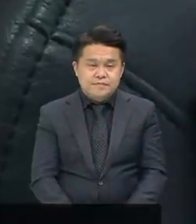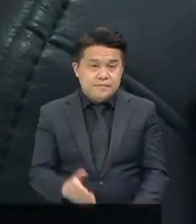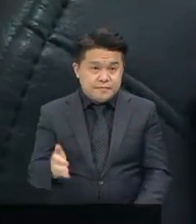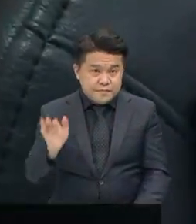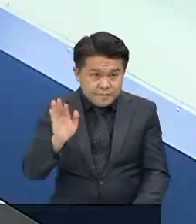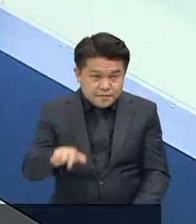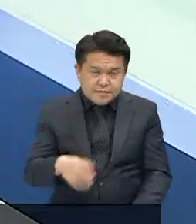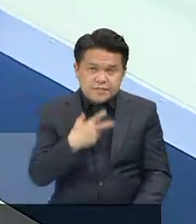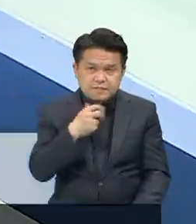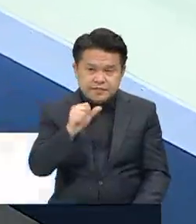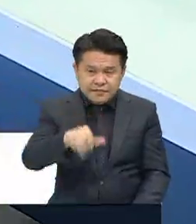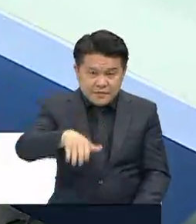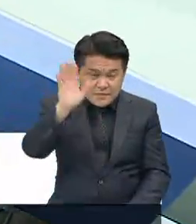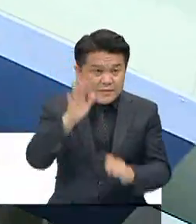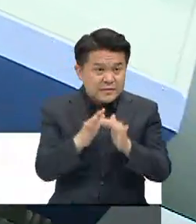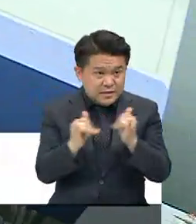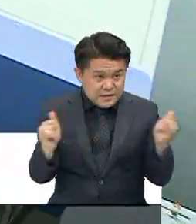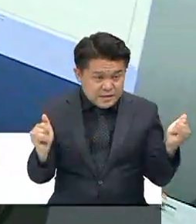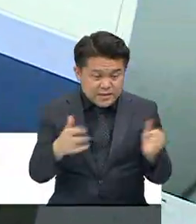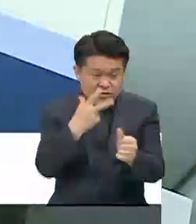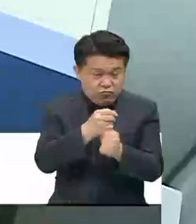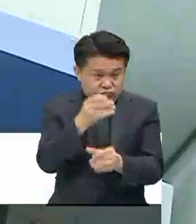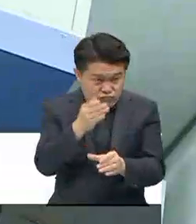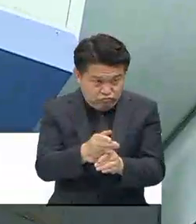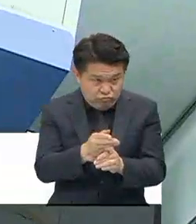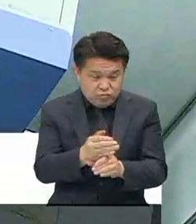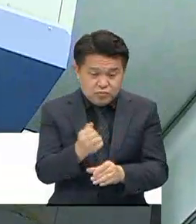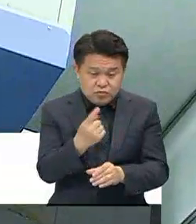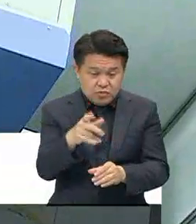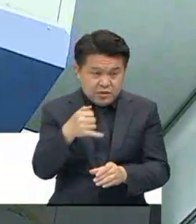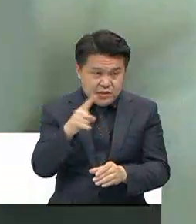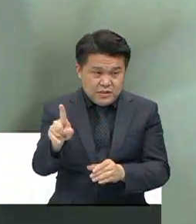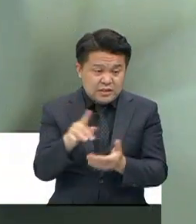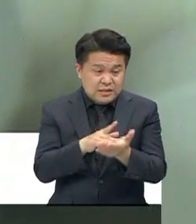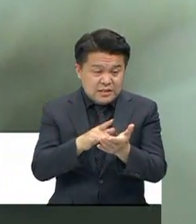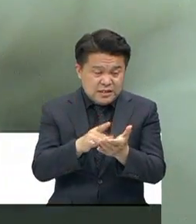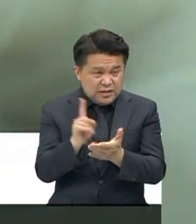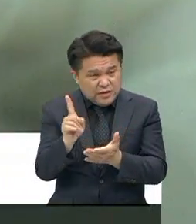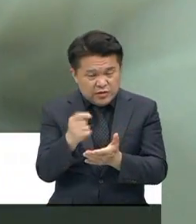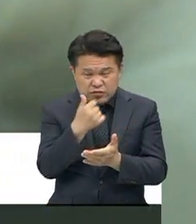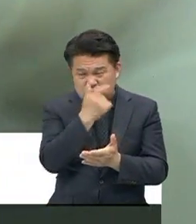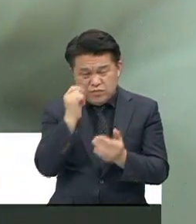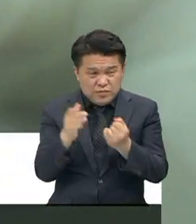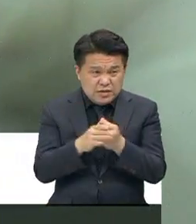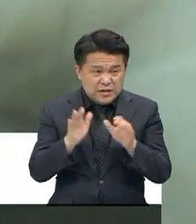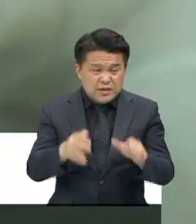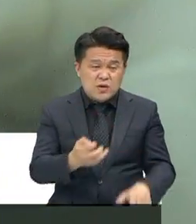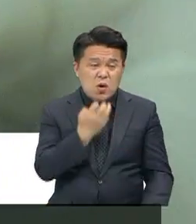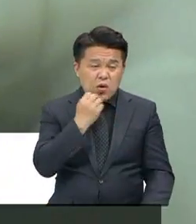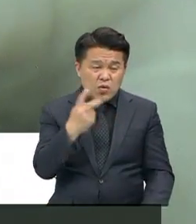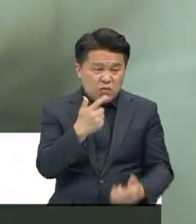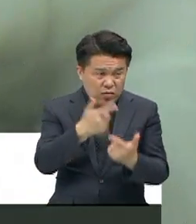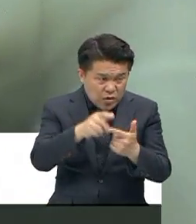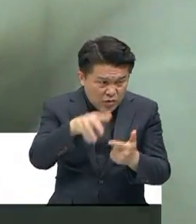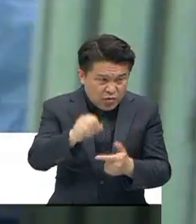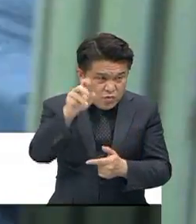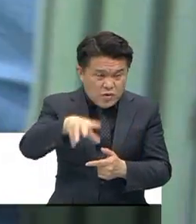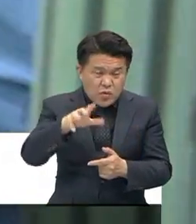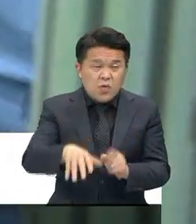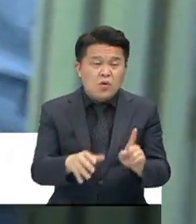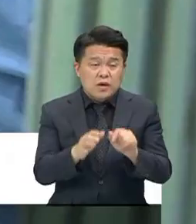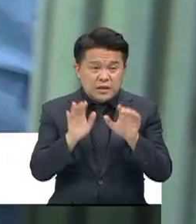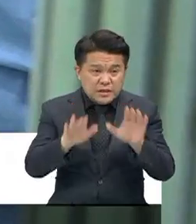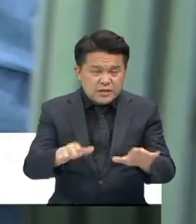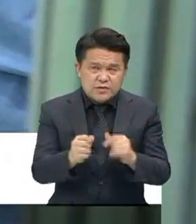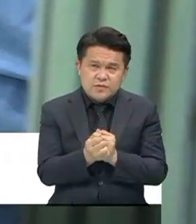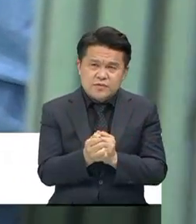다만 75세 이상을 대상으로 접종 중인 화이자 백신의 수급 불균형으로 인해 서울과 부산, 광주 등에선